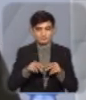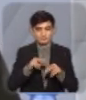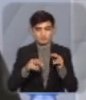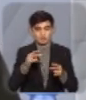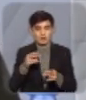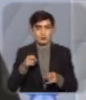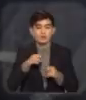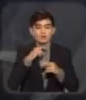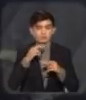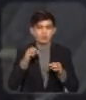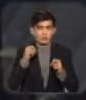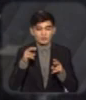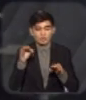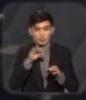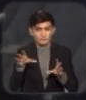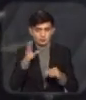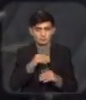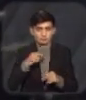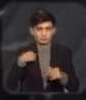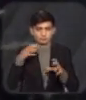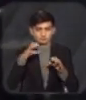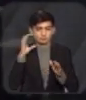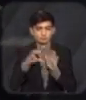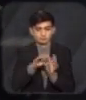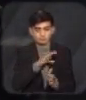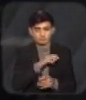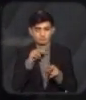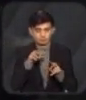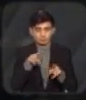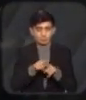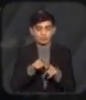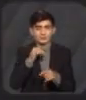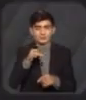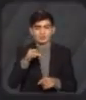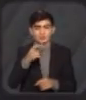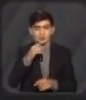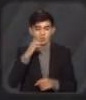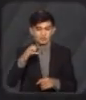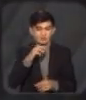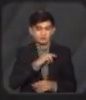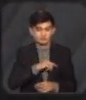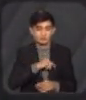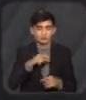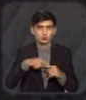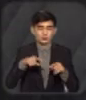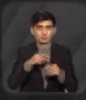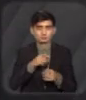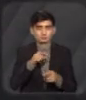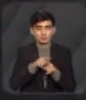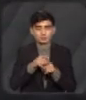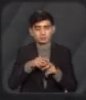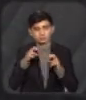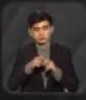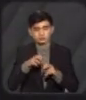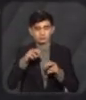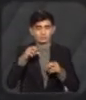были предусмотрены. Законным ли было продление рабочего времени, сейчас выясняют госинспекторы труда. Им предстоит выяснить, и